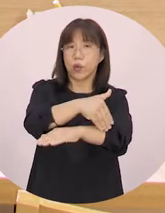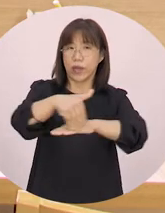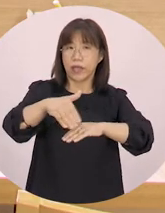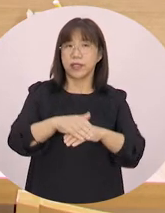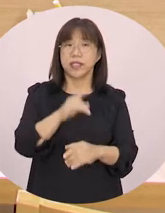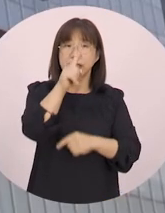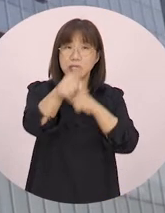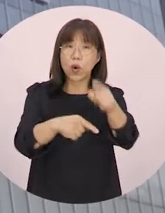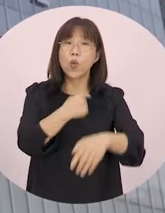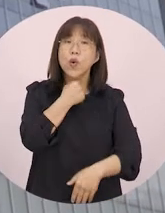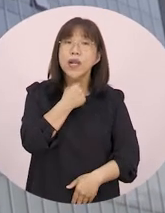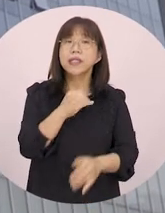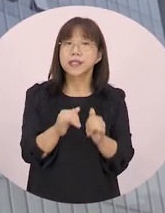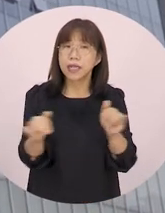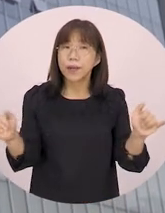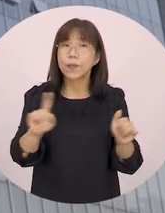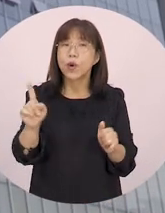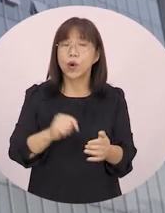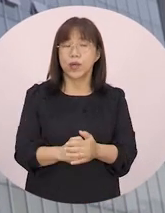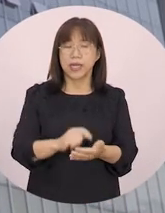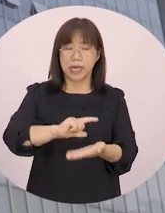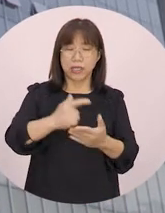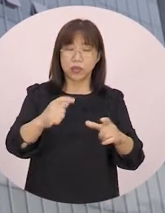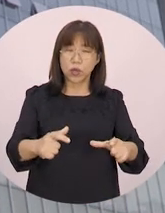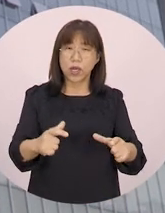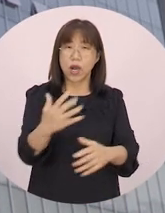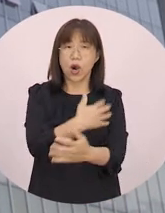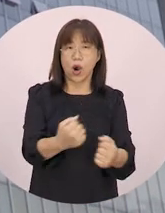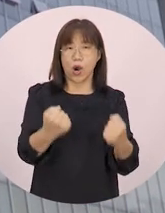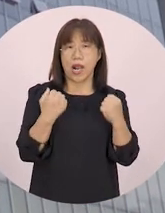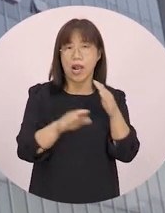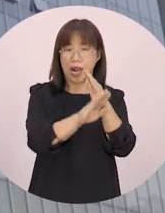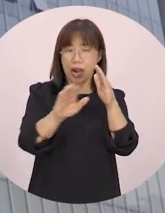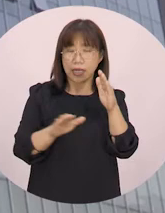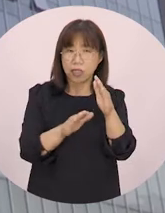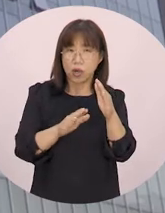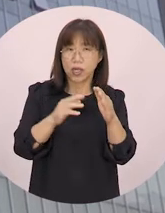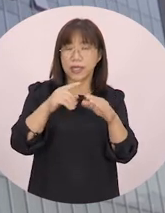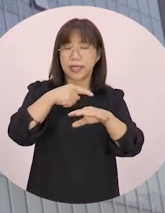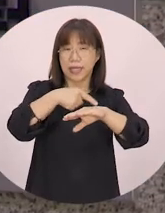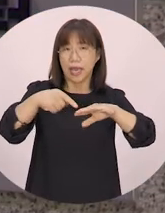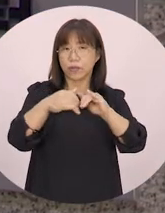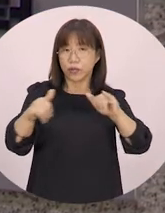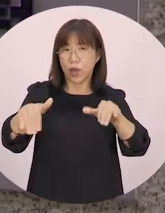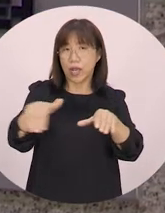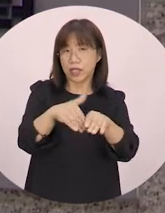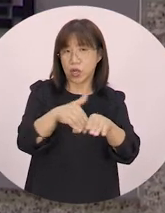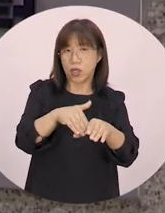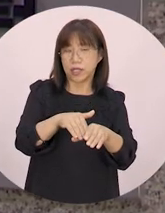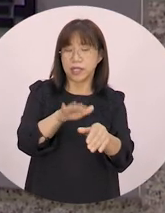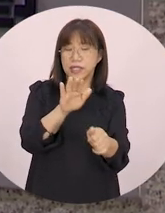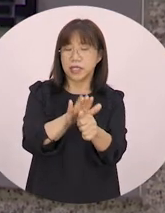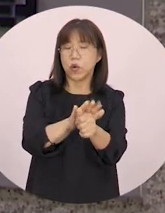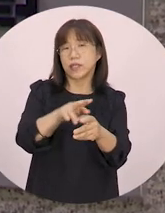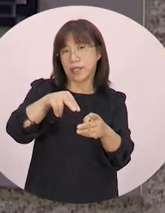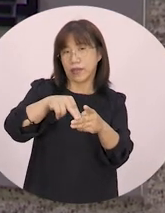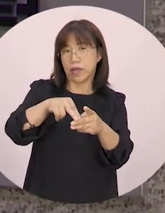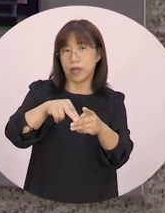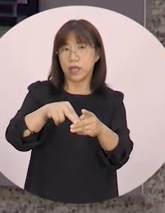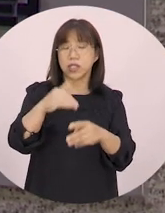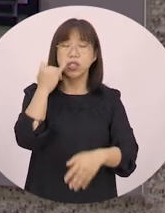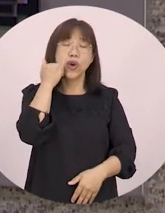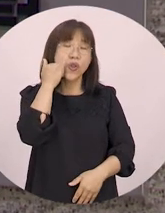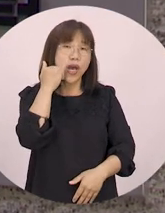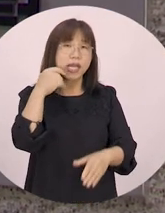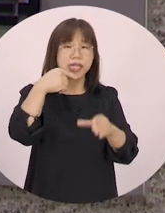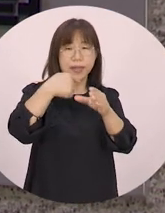예정입니다. 신청을 원하는 결혼이민자와 기관은 강서구 건강가정 다문화가족지원센터로 전화,